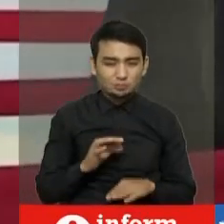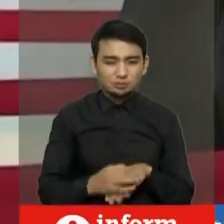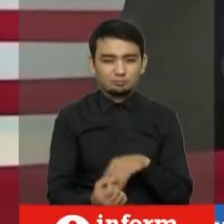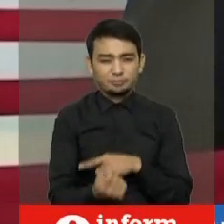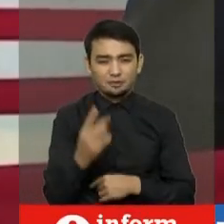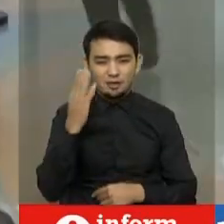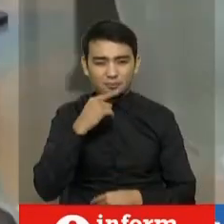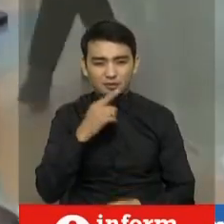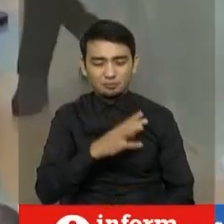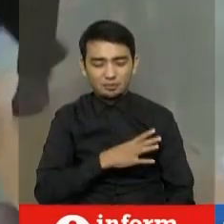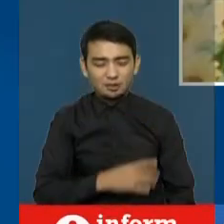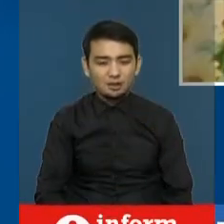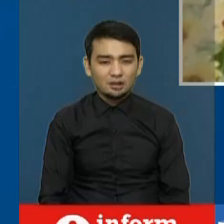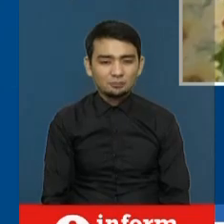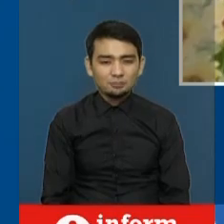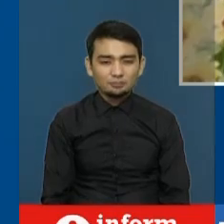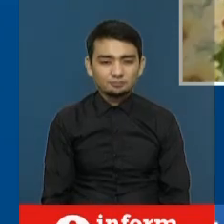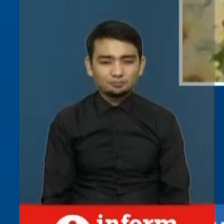дейді ғалымдар.